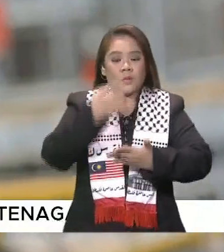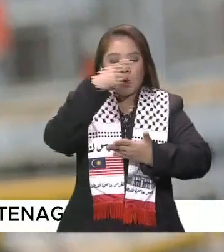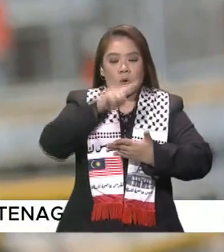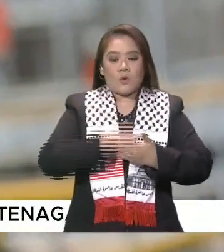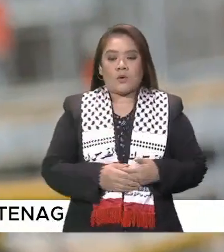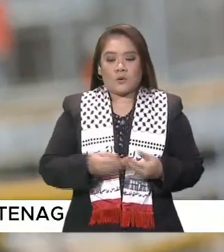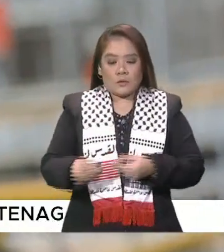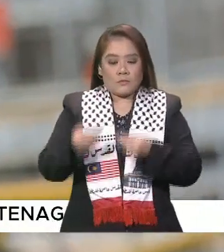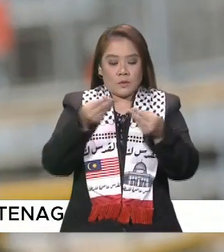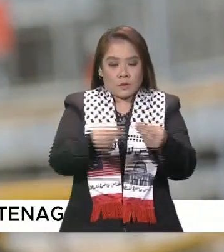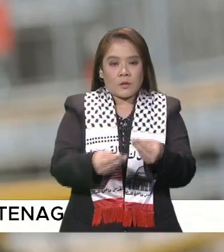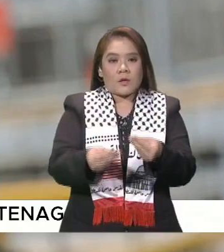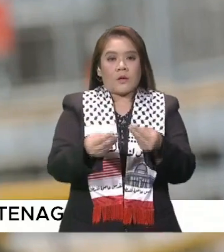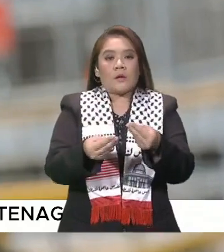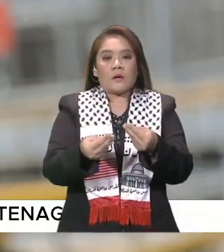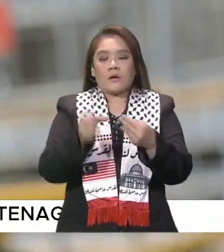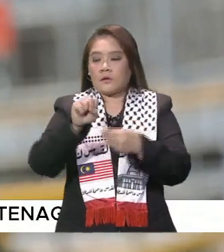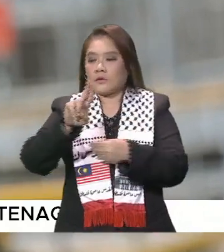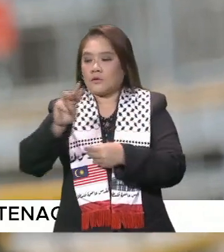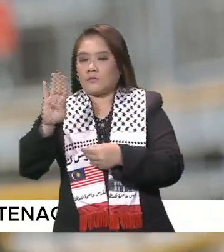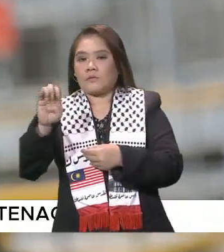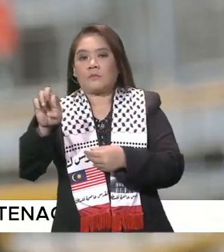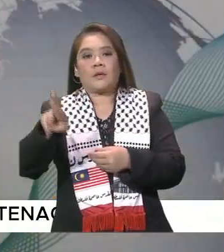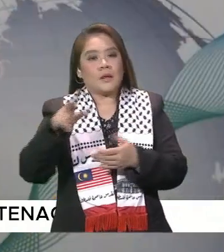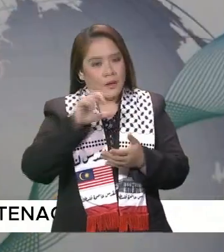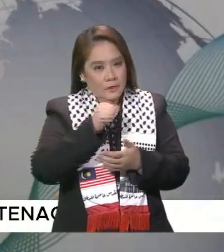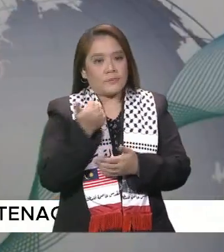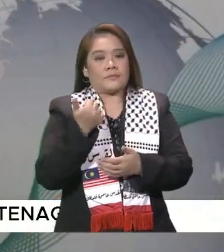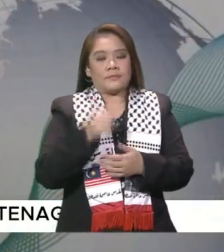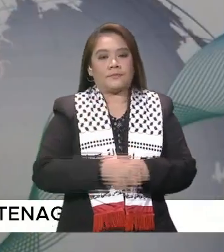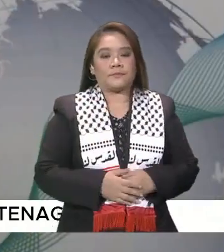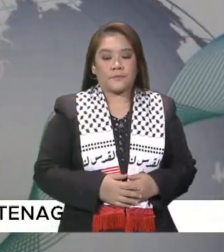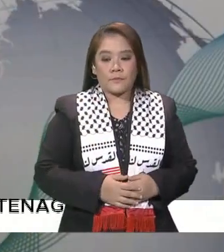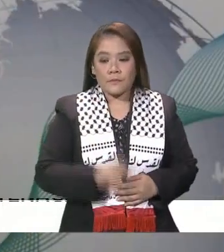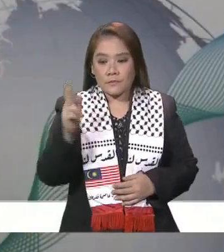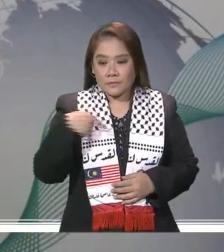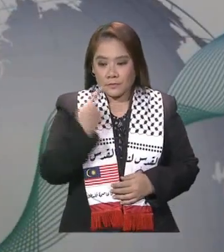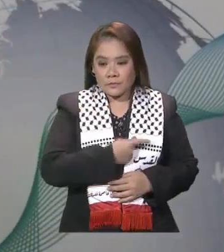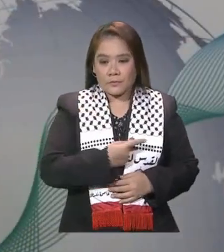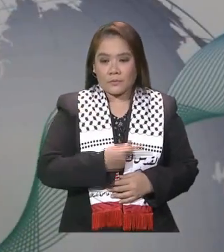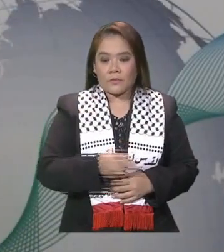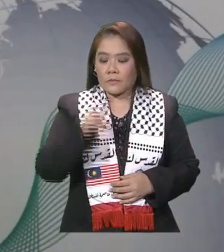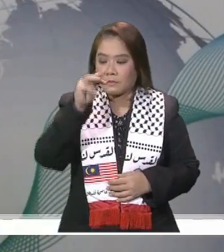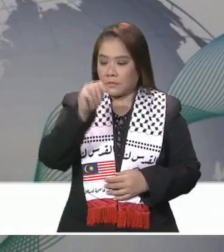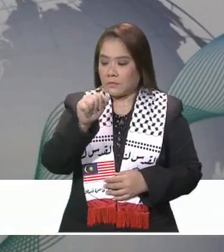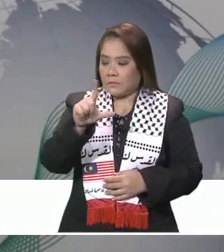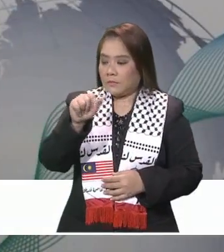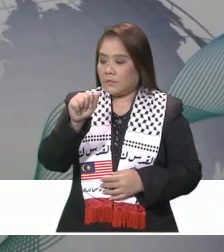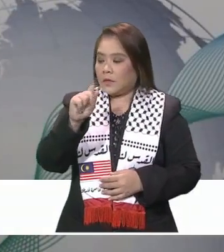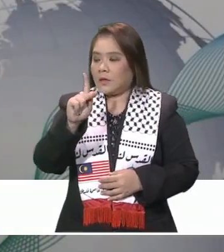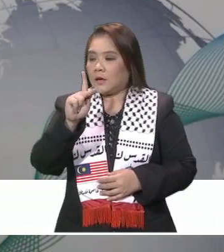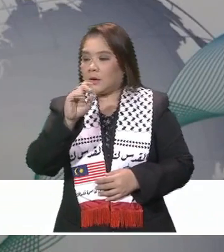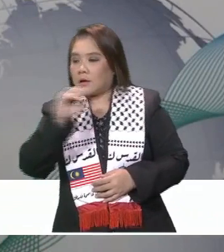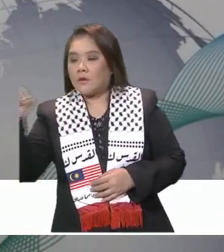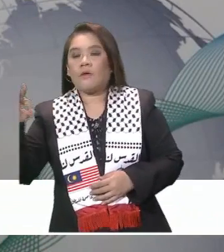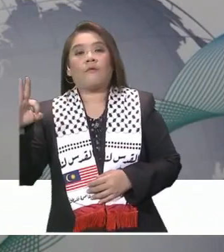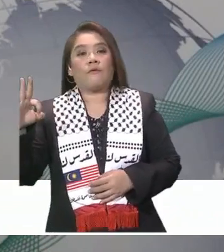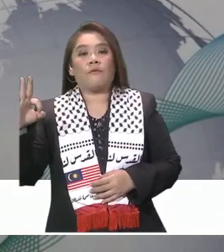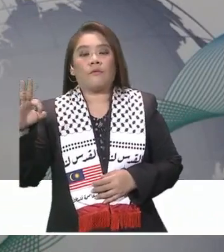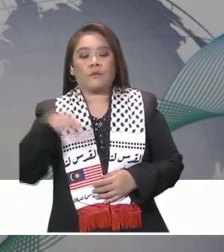membangunkan sumber alternatif yang lebih komprehensif. Kita juga di Malakoff sendiri sedang